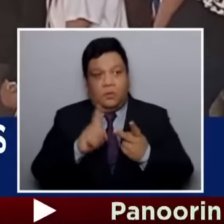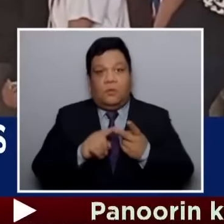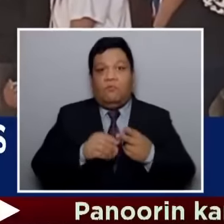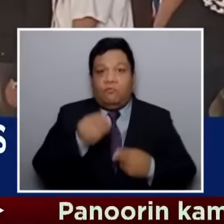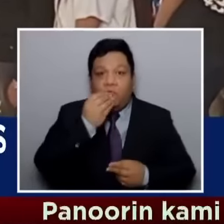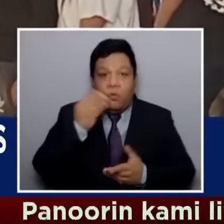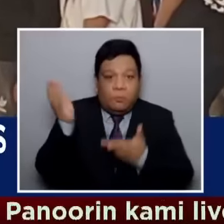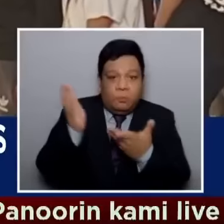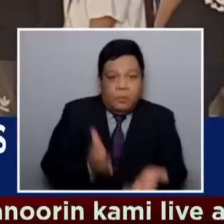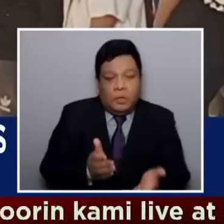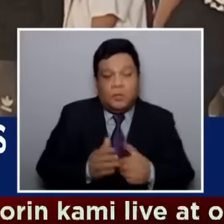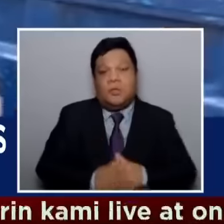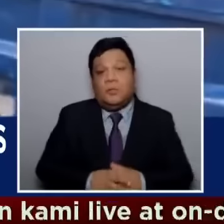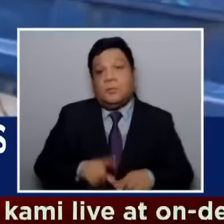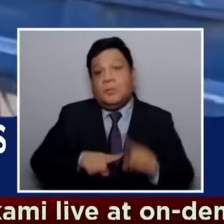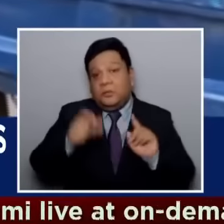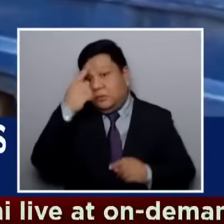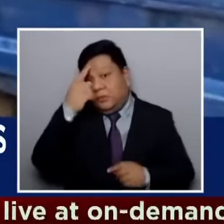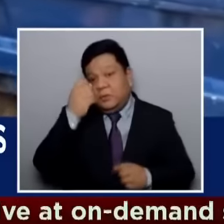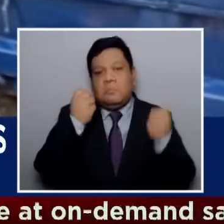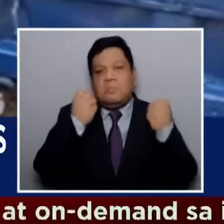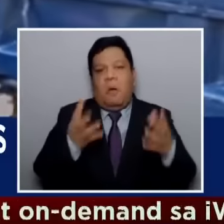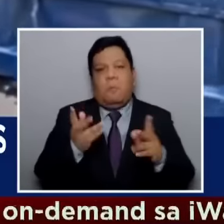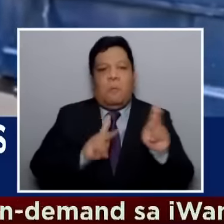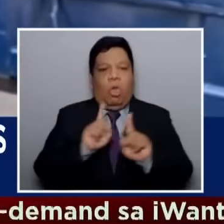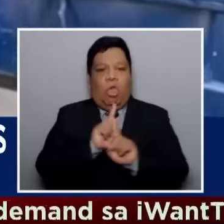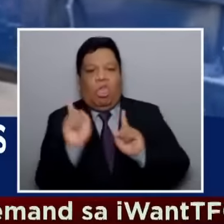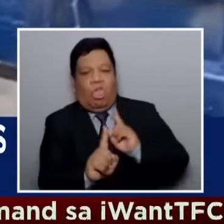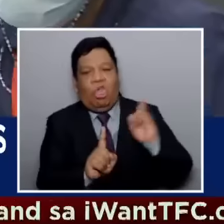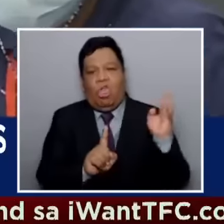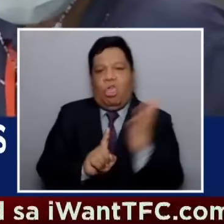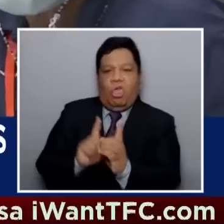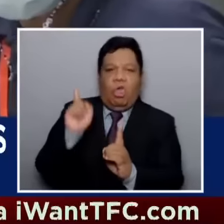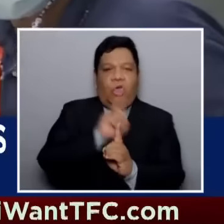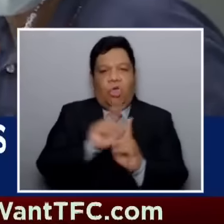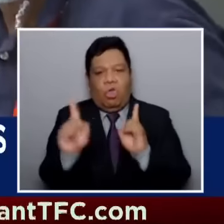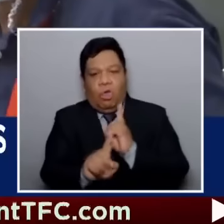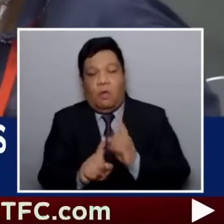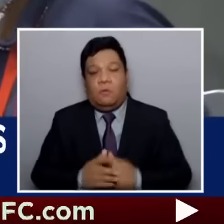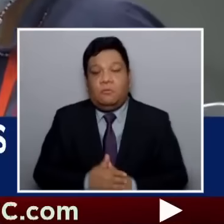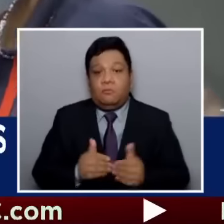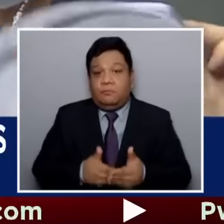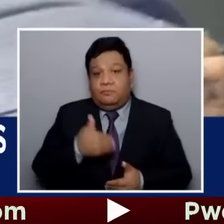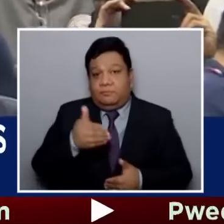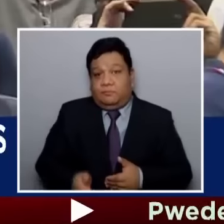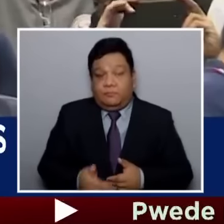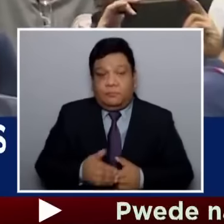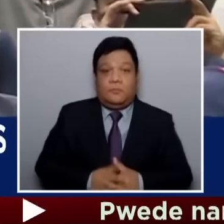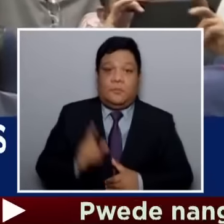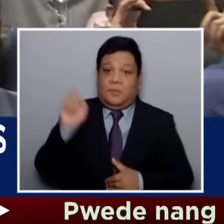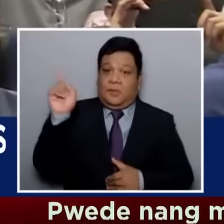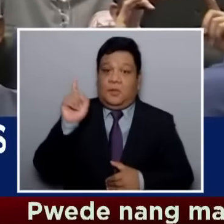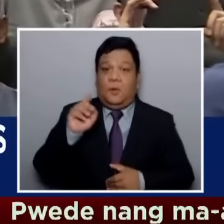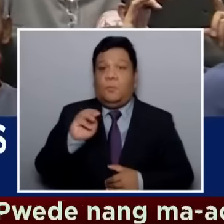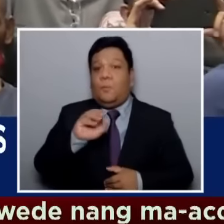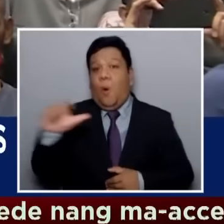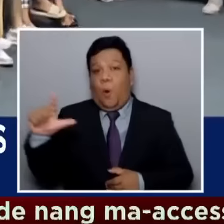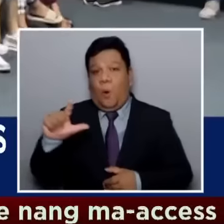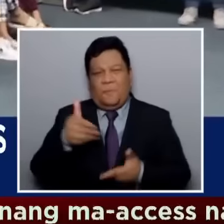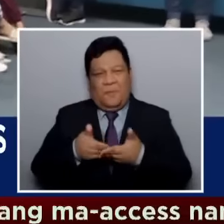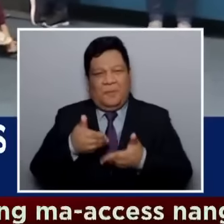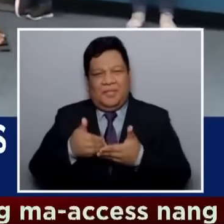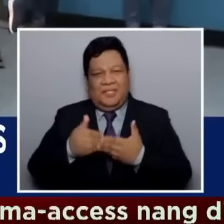pila. Pero marami na umano ang sumingit sa pila. Sa sinihan ng isang mall malapit sa City Hall ang voter registration